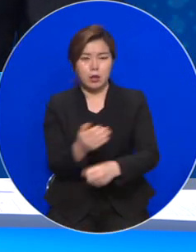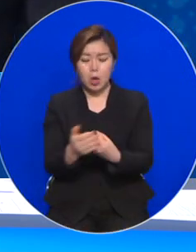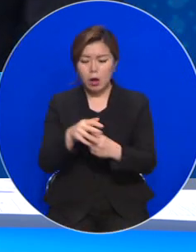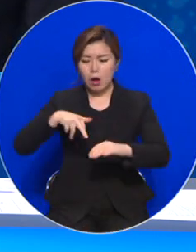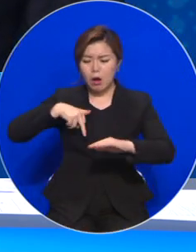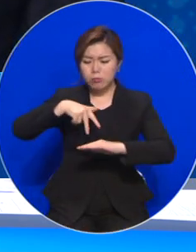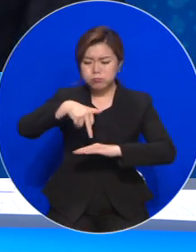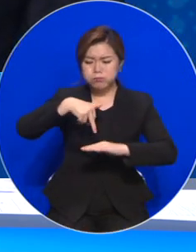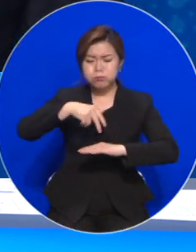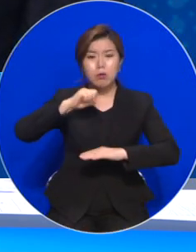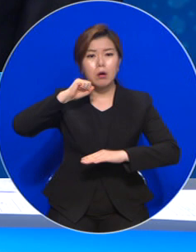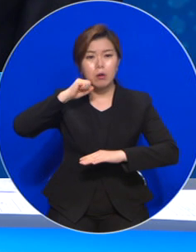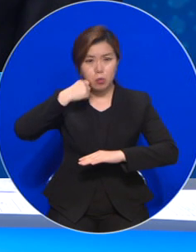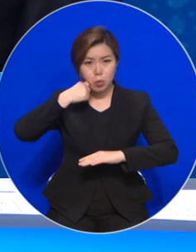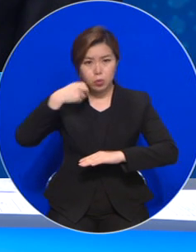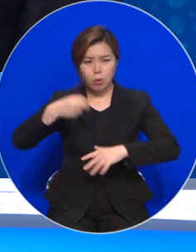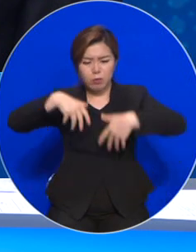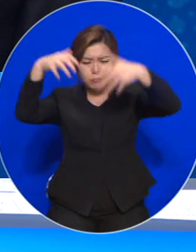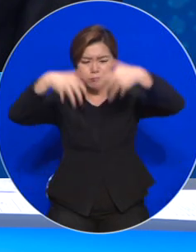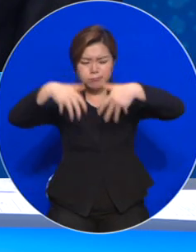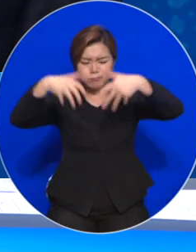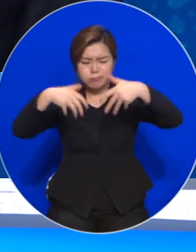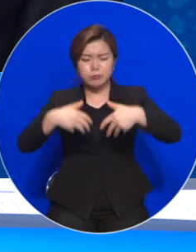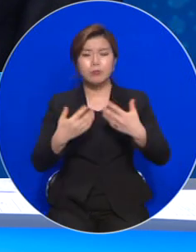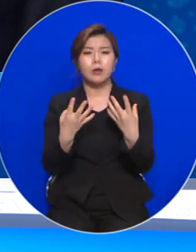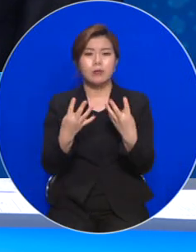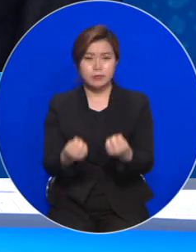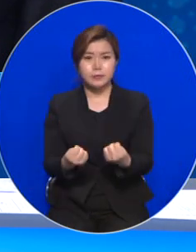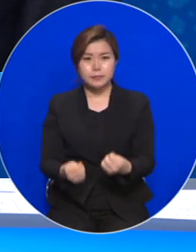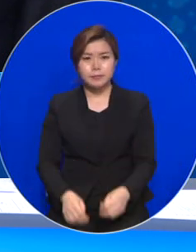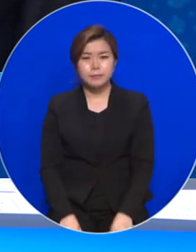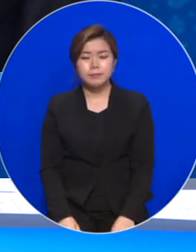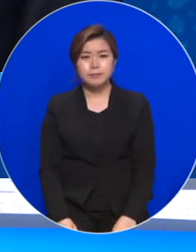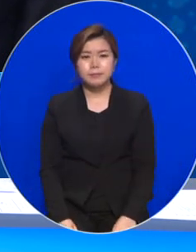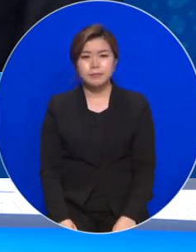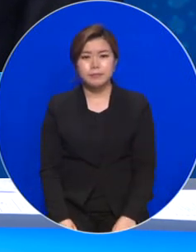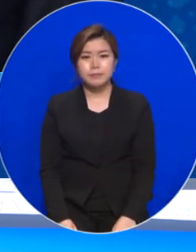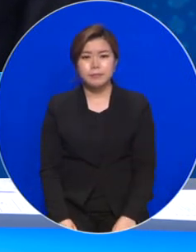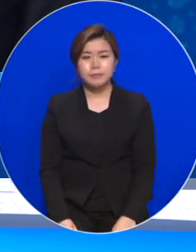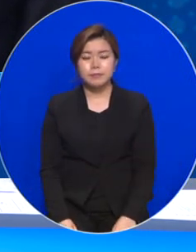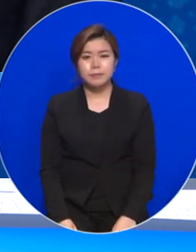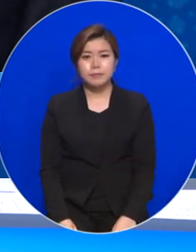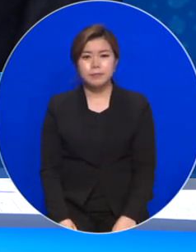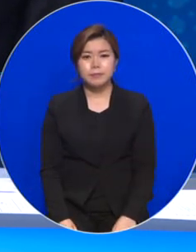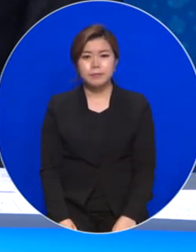걷기조차 힘들 정도였고 많은 비도 쏟아졌습니다. 문기혁 기자가 전해드립니다.